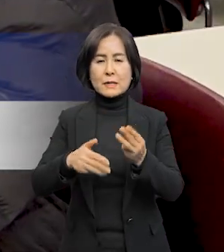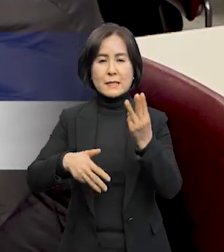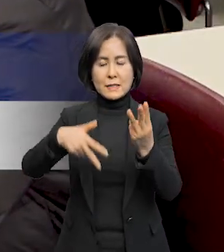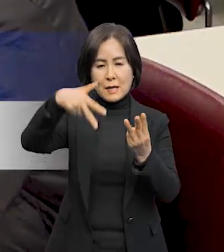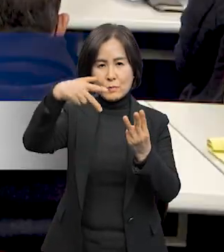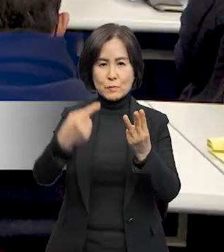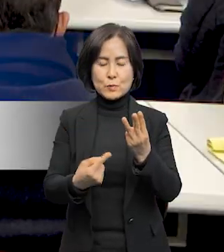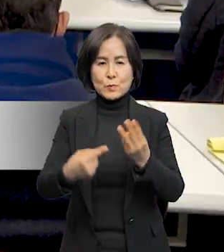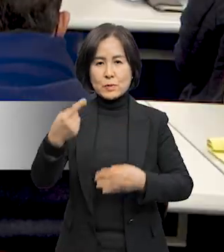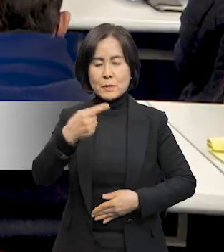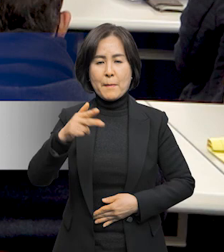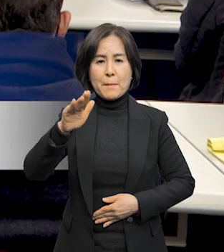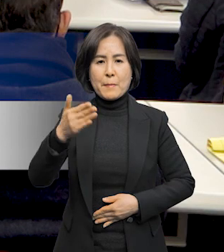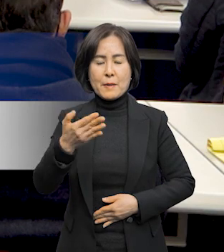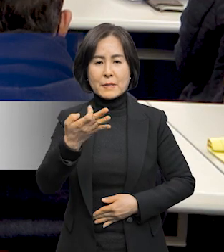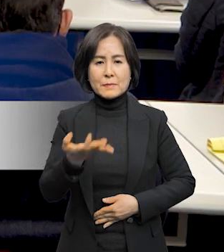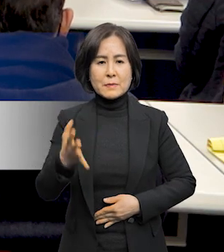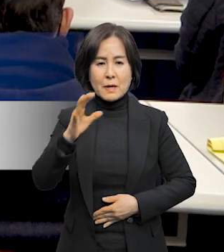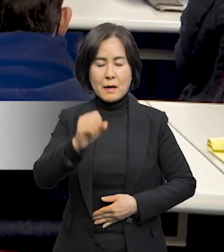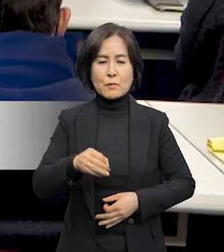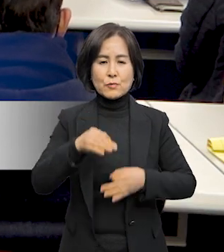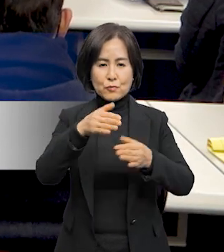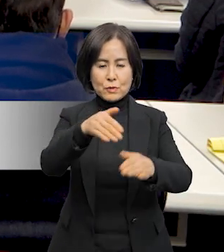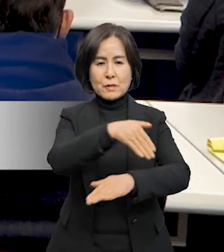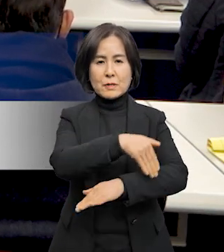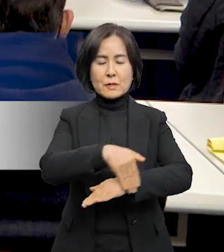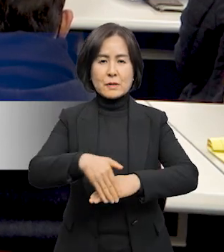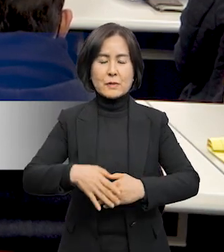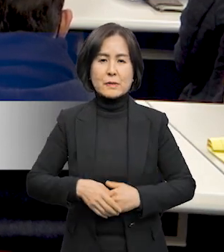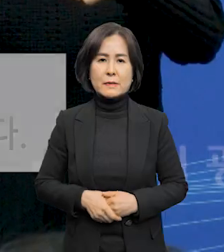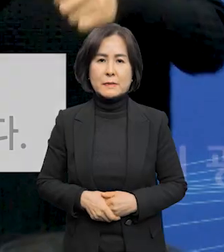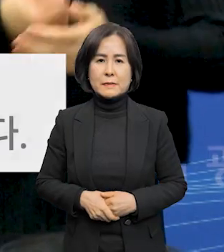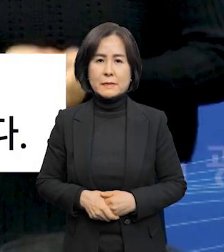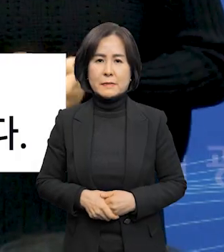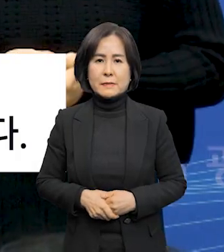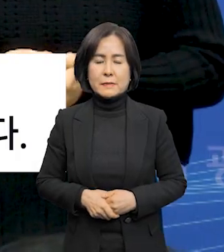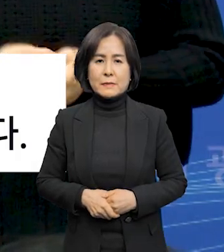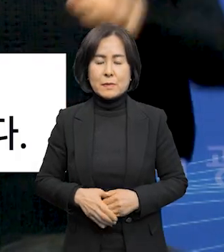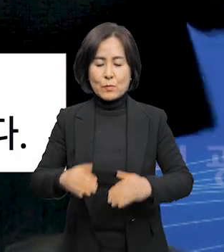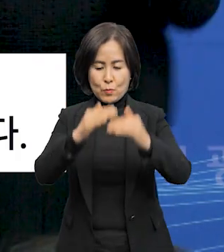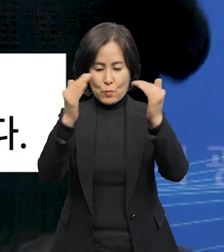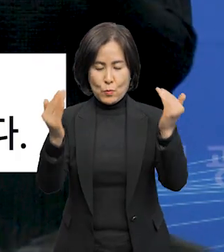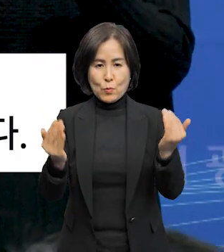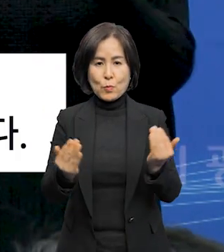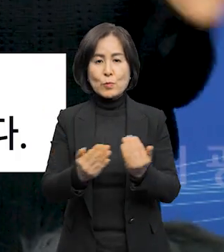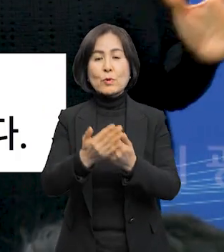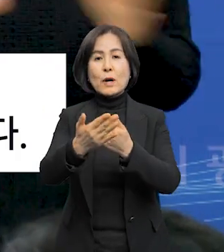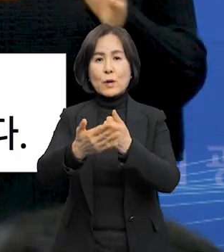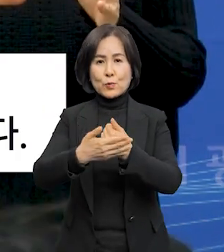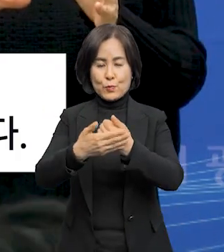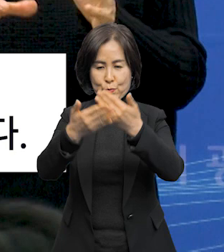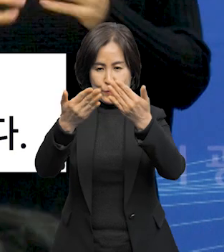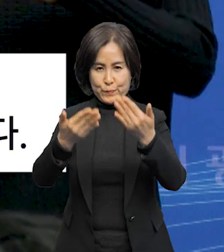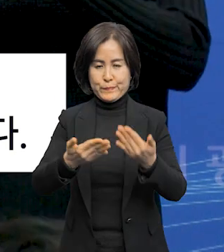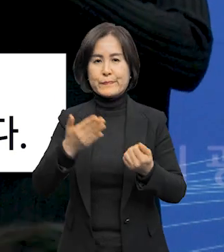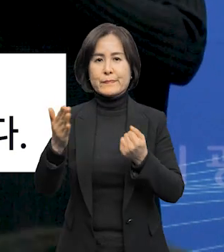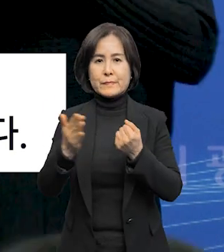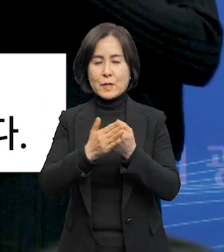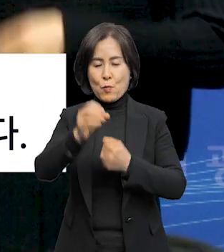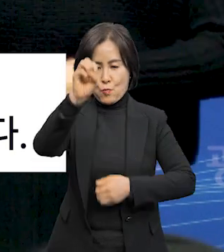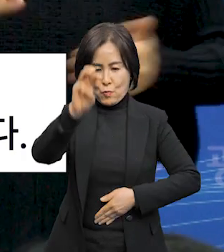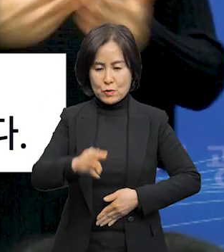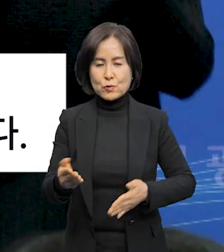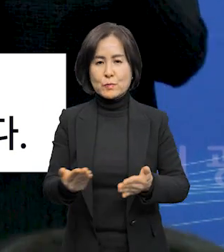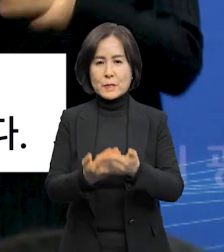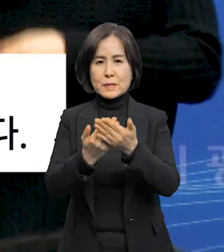45건의 3조 1814억 원을 투자할 계획입니다 모두가 한마음으로 도와주셨기에 광주